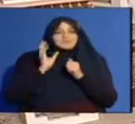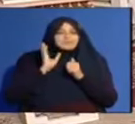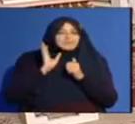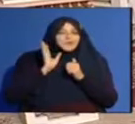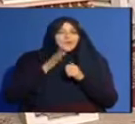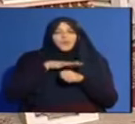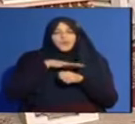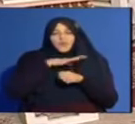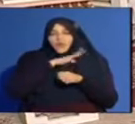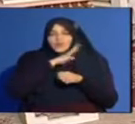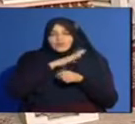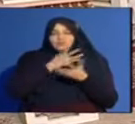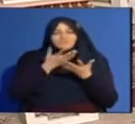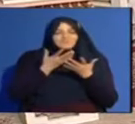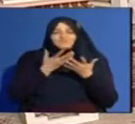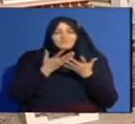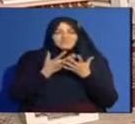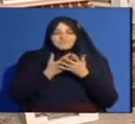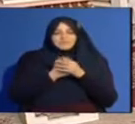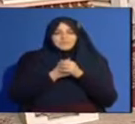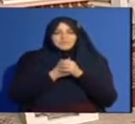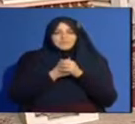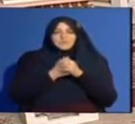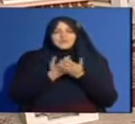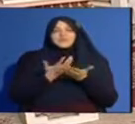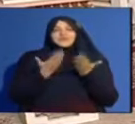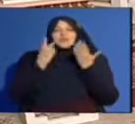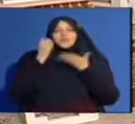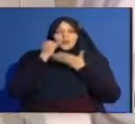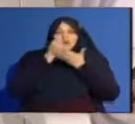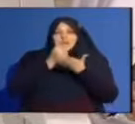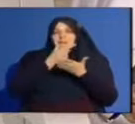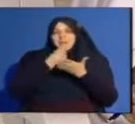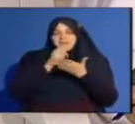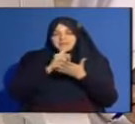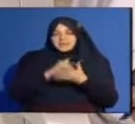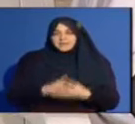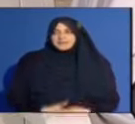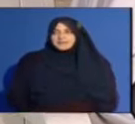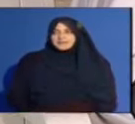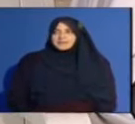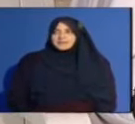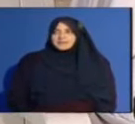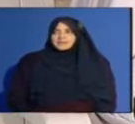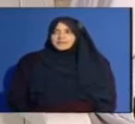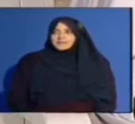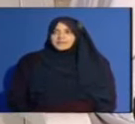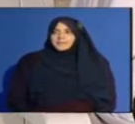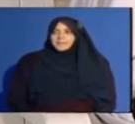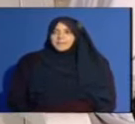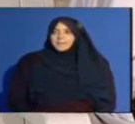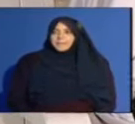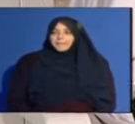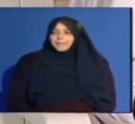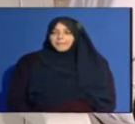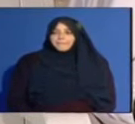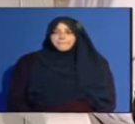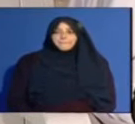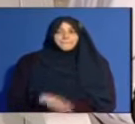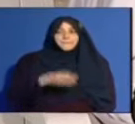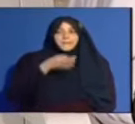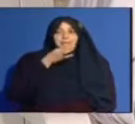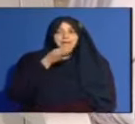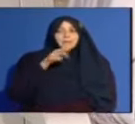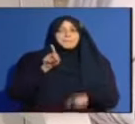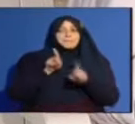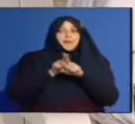صعب. راكم تجتهدوا ربي يعينكم وربي يكون معكم ان شاء الله جميعا. امين دكتور. معليش نضيفوا ابو نور الدين مادام عنده علاقه بالموضوع. نعم ابو نور الدين